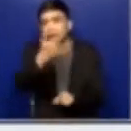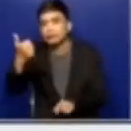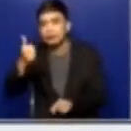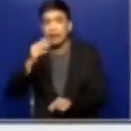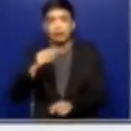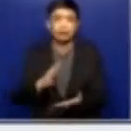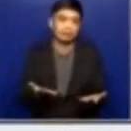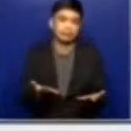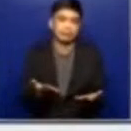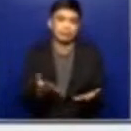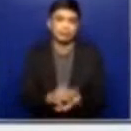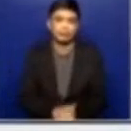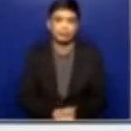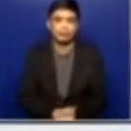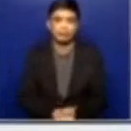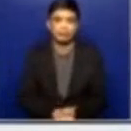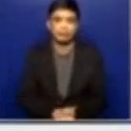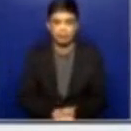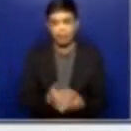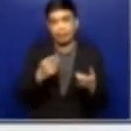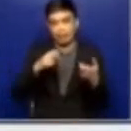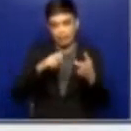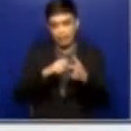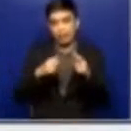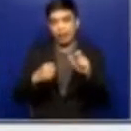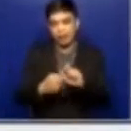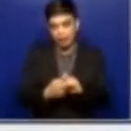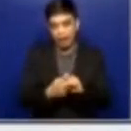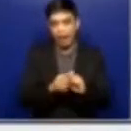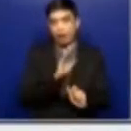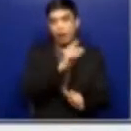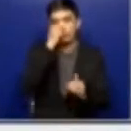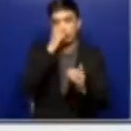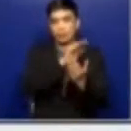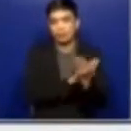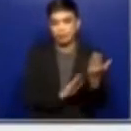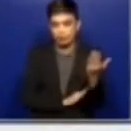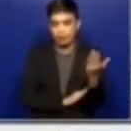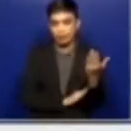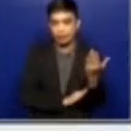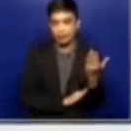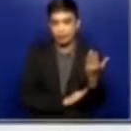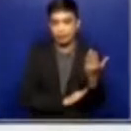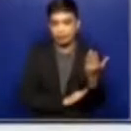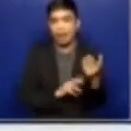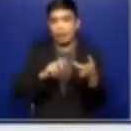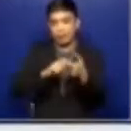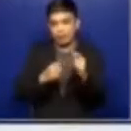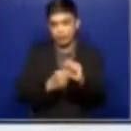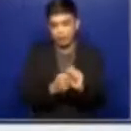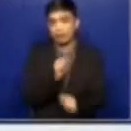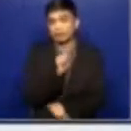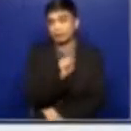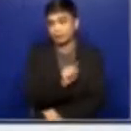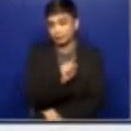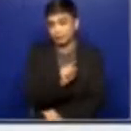ครับนี่คือสิ่งที่มันเกิดขึ้นในประเทศไทยท่านประธานที่เคารพครับปัญหาอย่างนี้นะครับผมบ